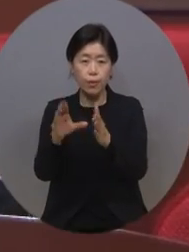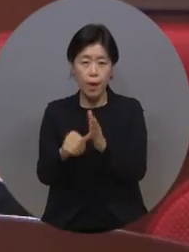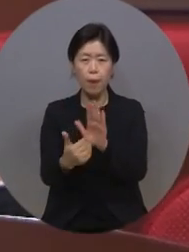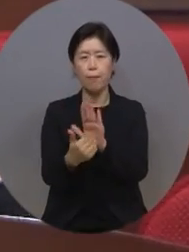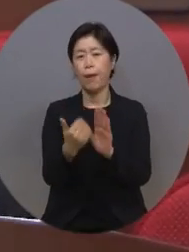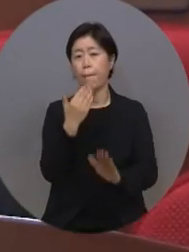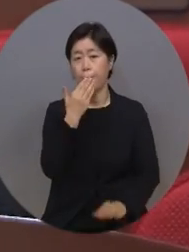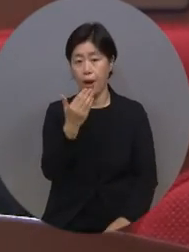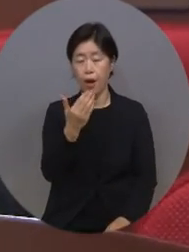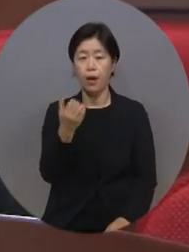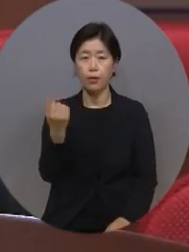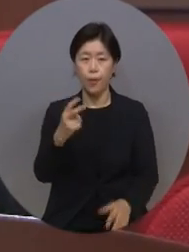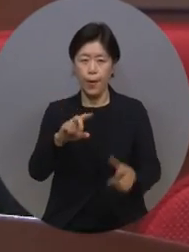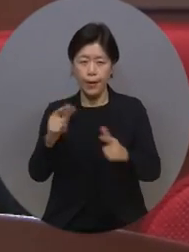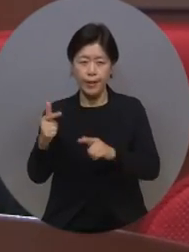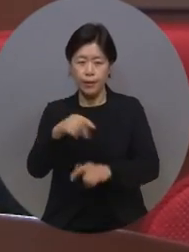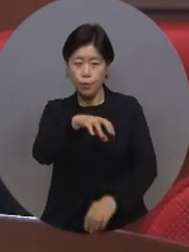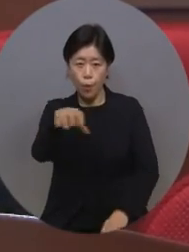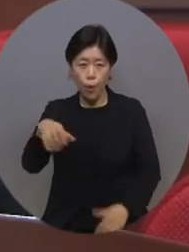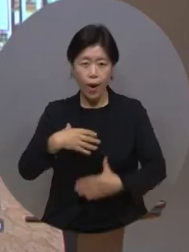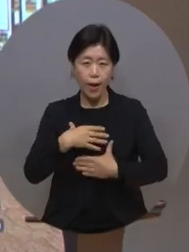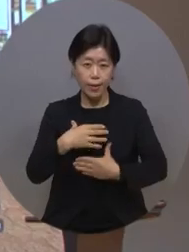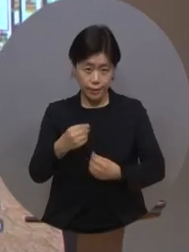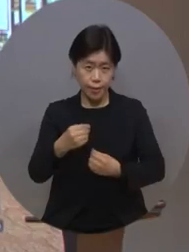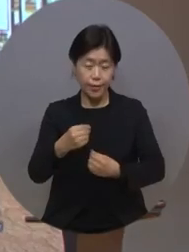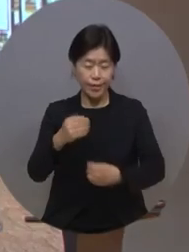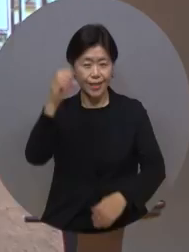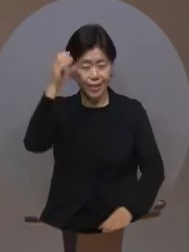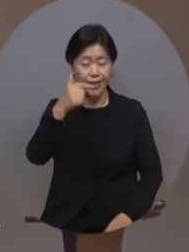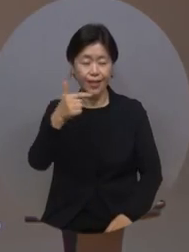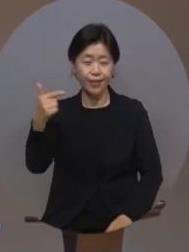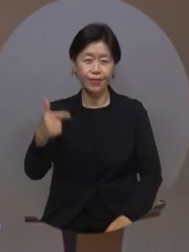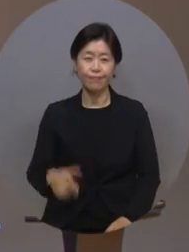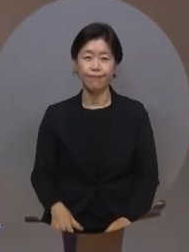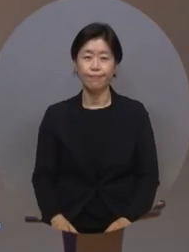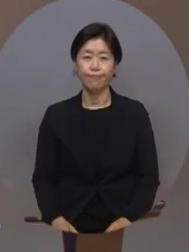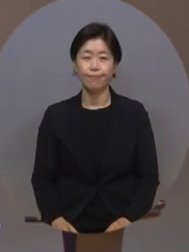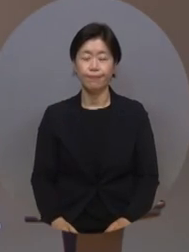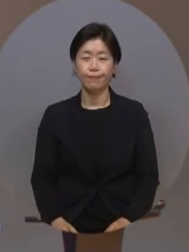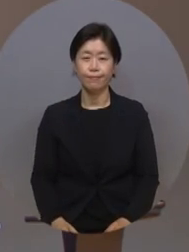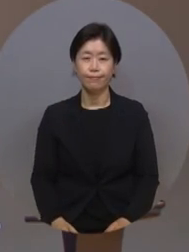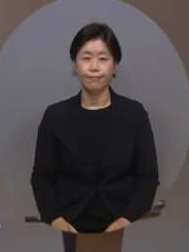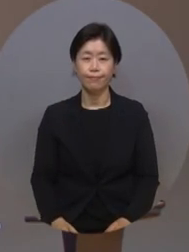지역 사회가 더욱 밝아지는 모습을 기대해 봅니다. 복지TV 뉴스 황경영입니다.